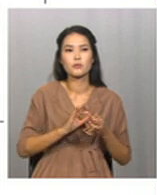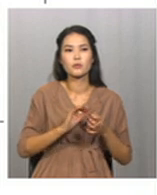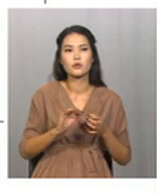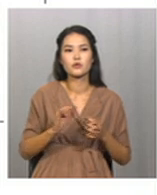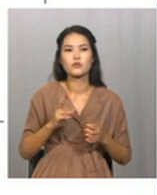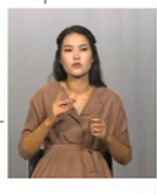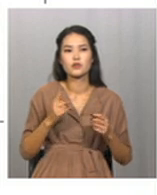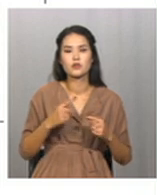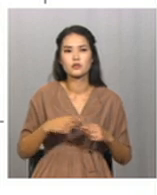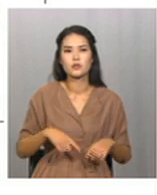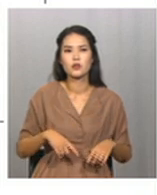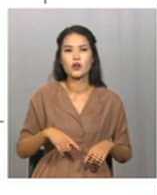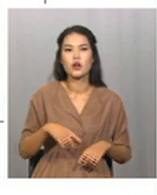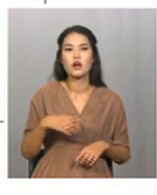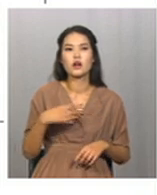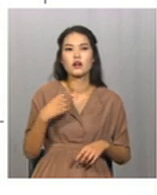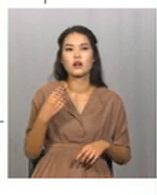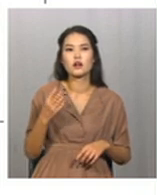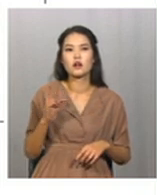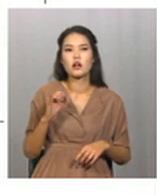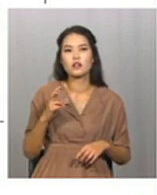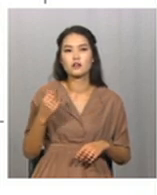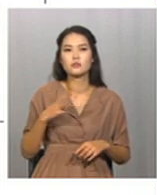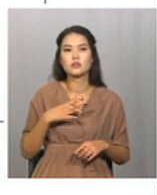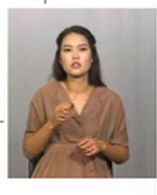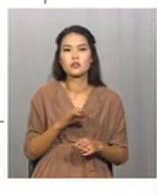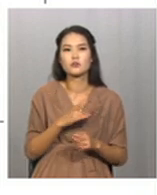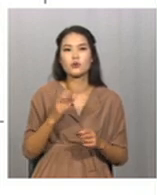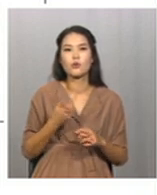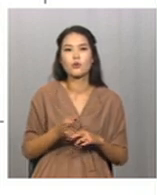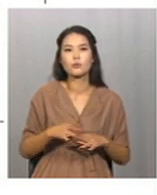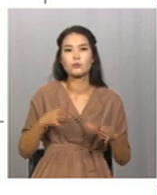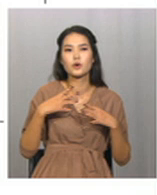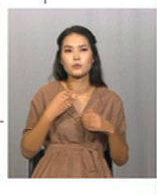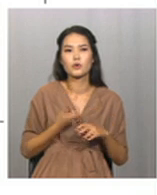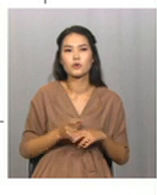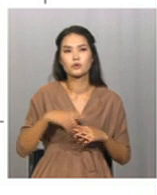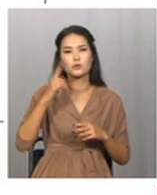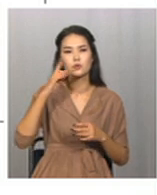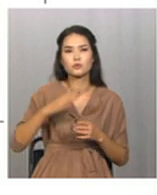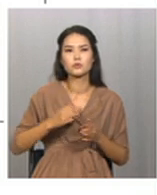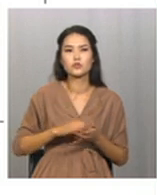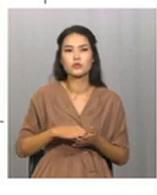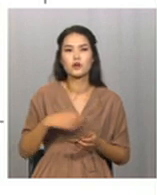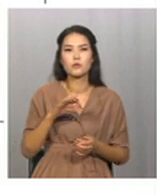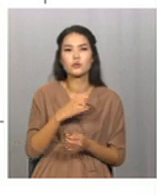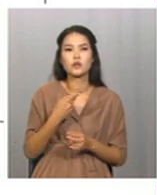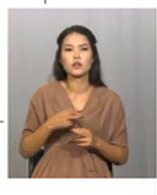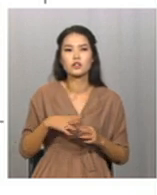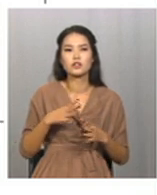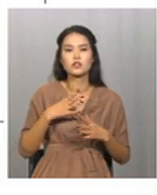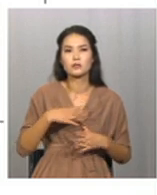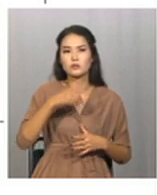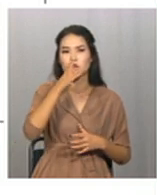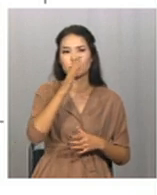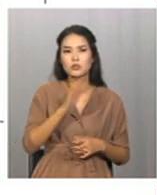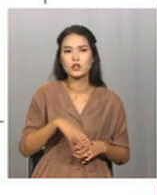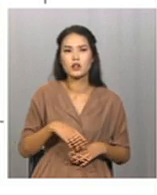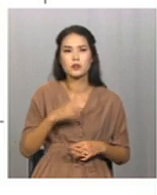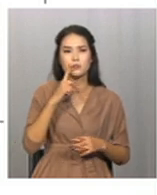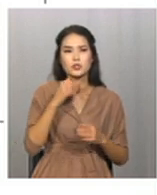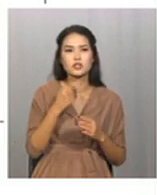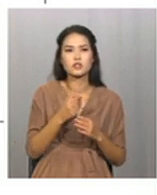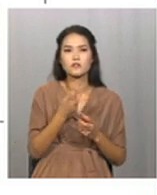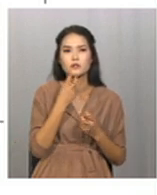полного разорения. Анна была замужем за очень богатым и очень глупым человеком. Мужа она терпеть не могла,